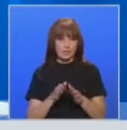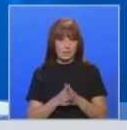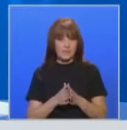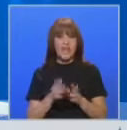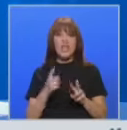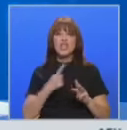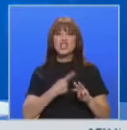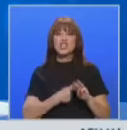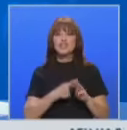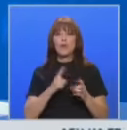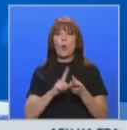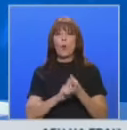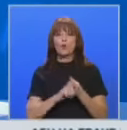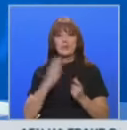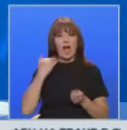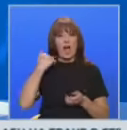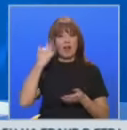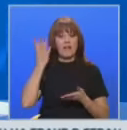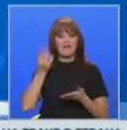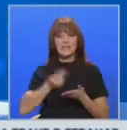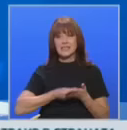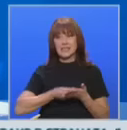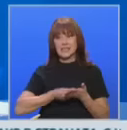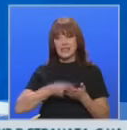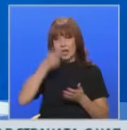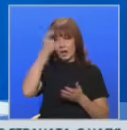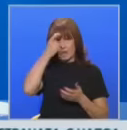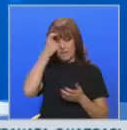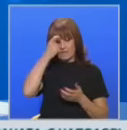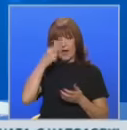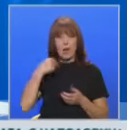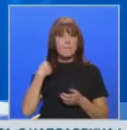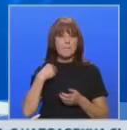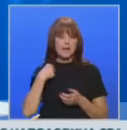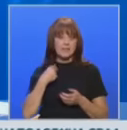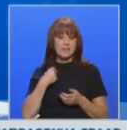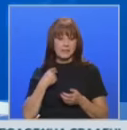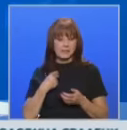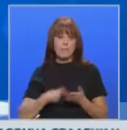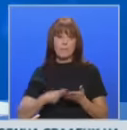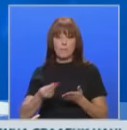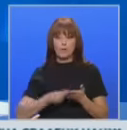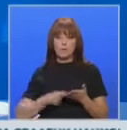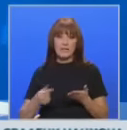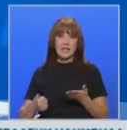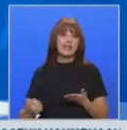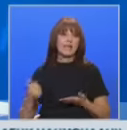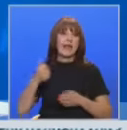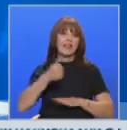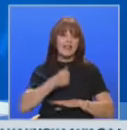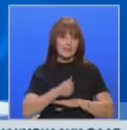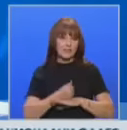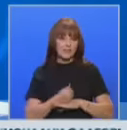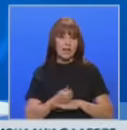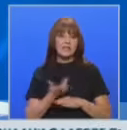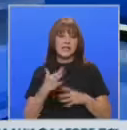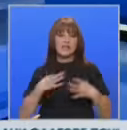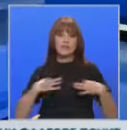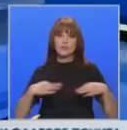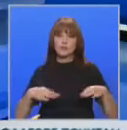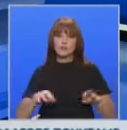Живко Коцев вече е главен секретар на МВР. Президентът днес подписа указа за назначаването му. Това стана след като освободи